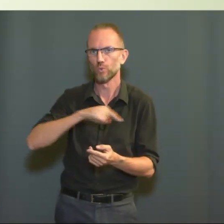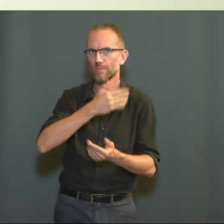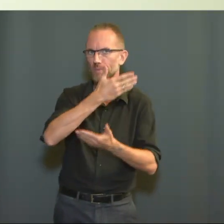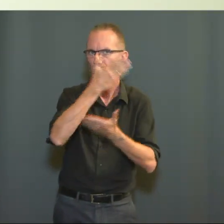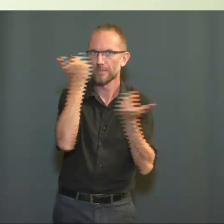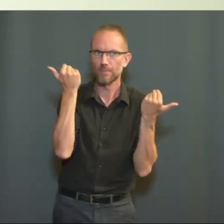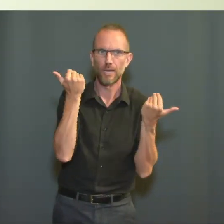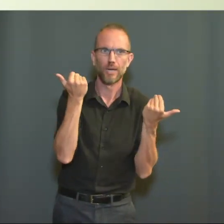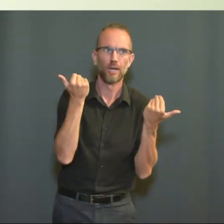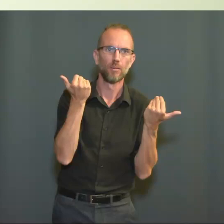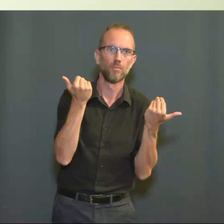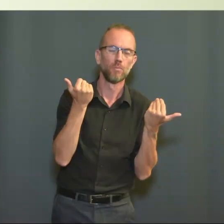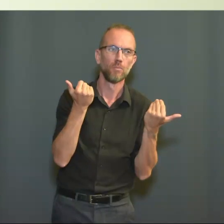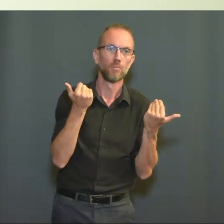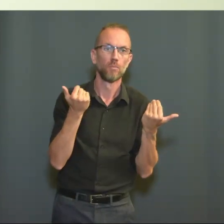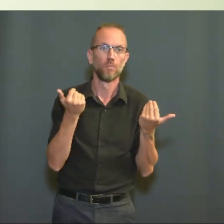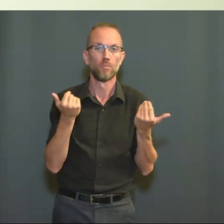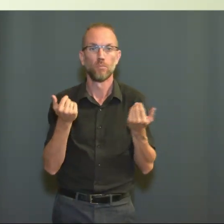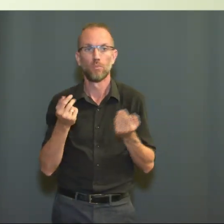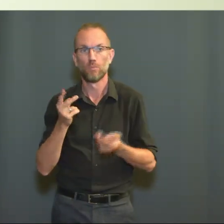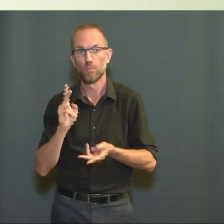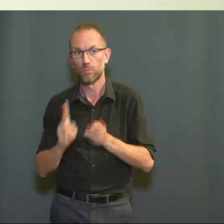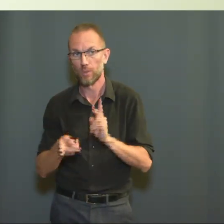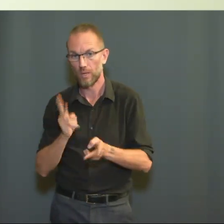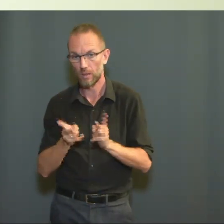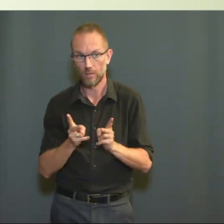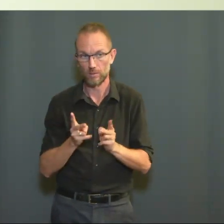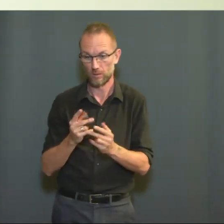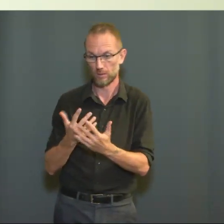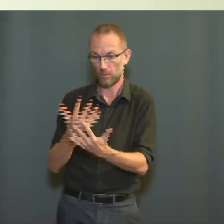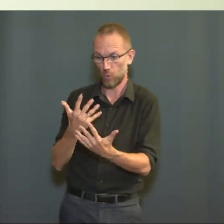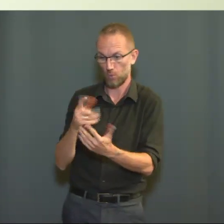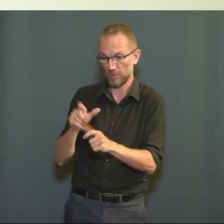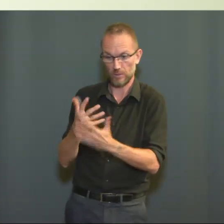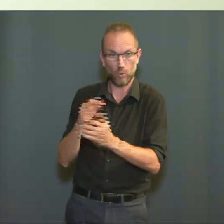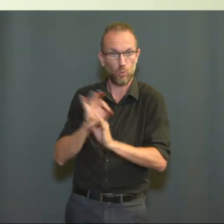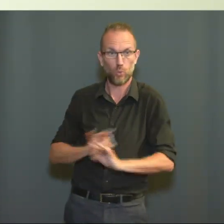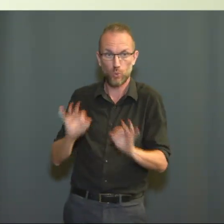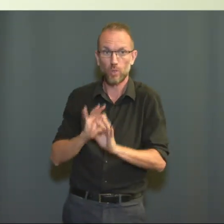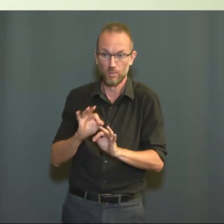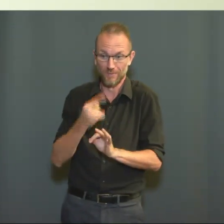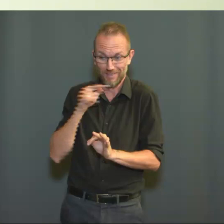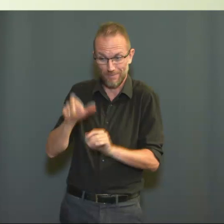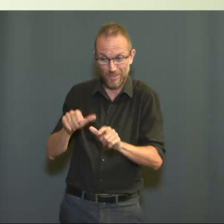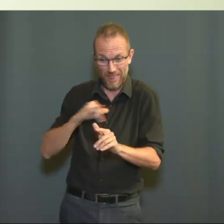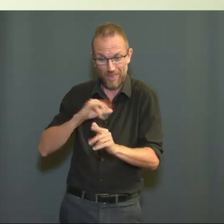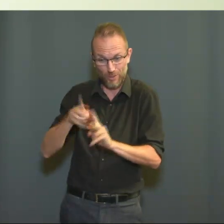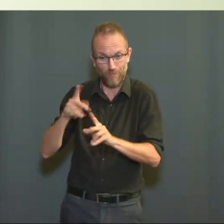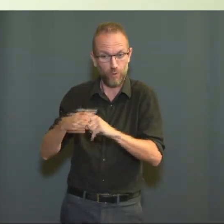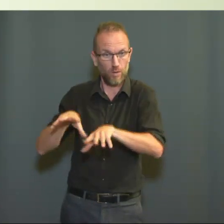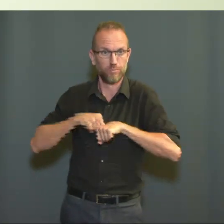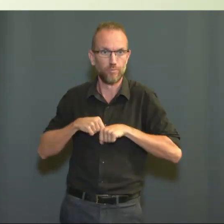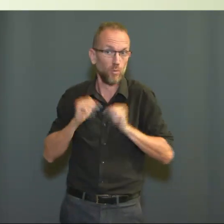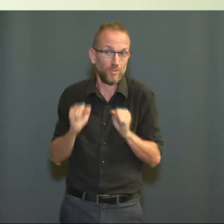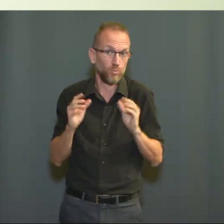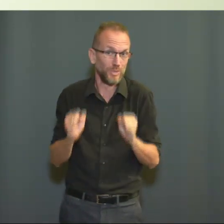chez des gens totalement asymptomatiques. Il est peut-être significatif et c'est une des notions qui nous manque. Et donc, cette protection contre